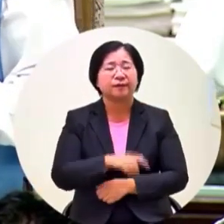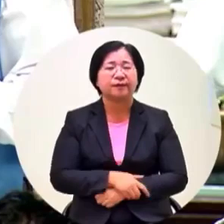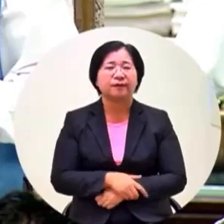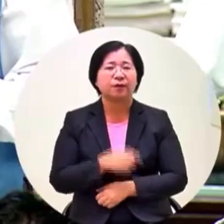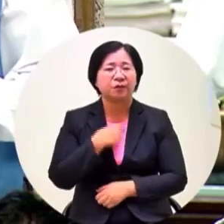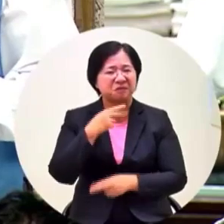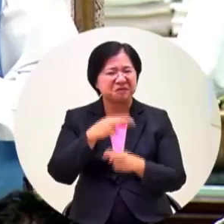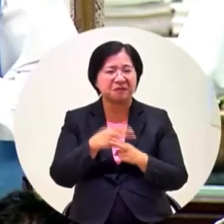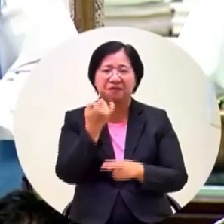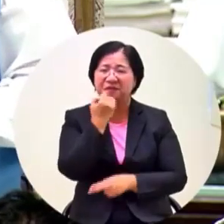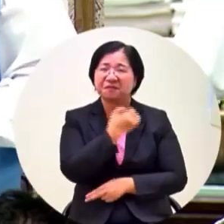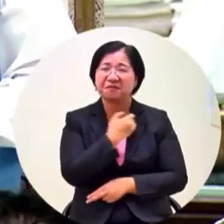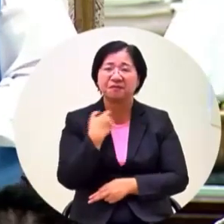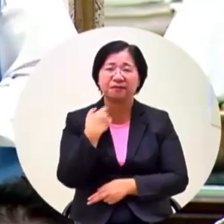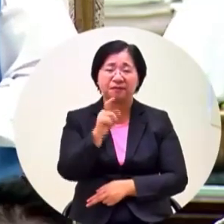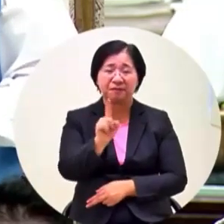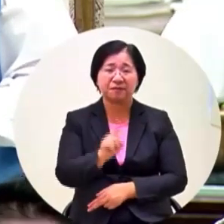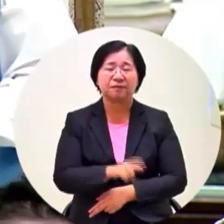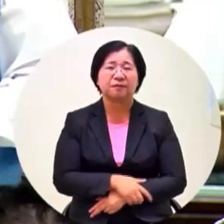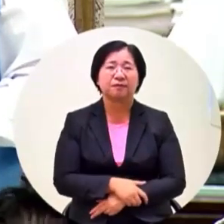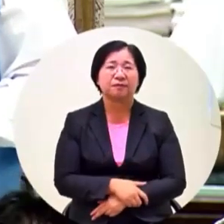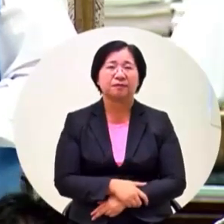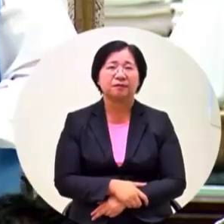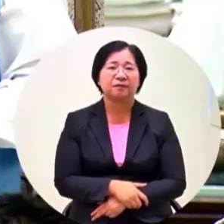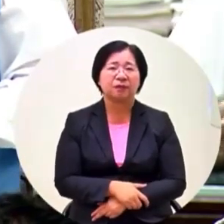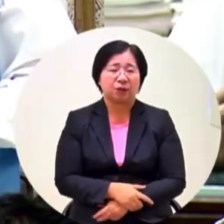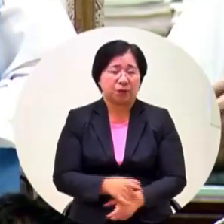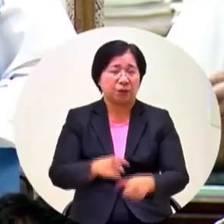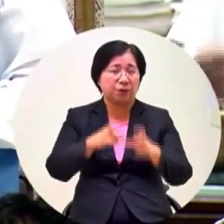可能要来恢复，对，